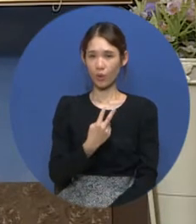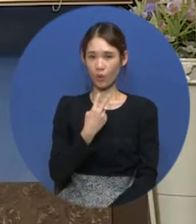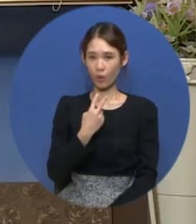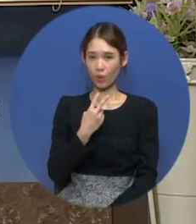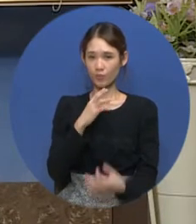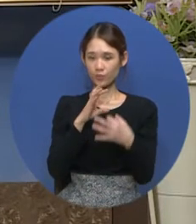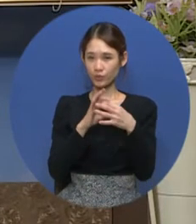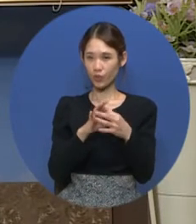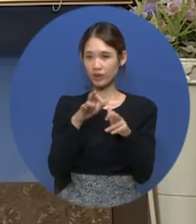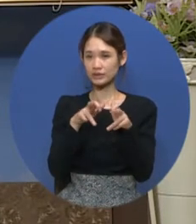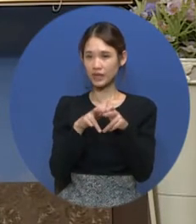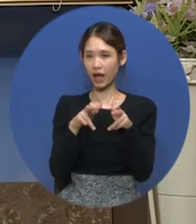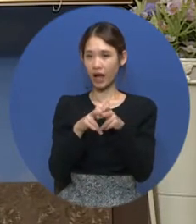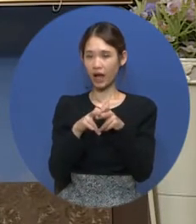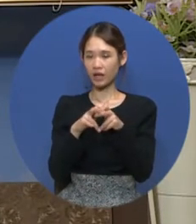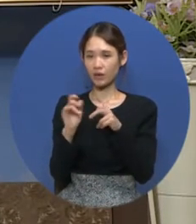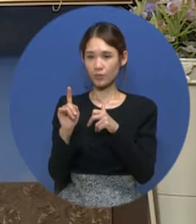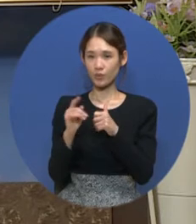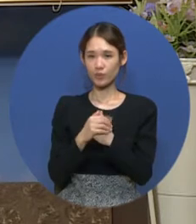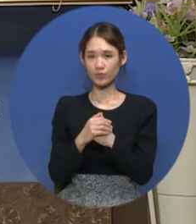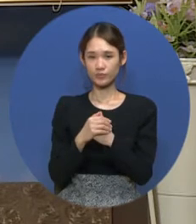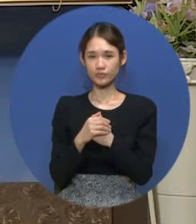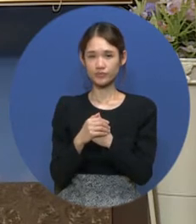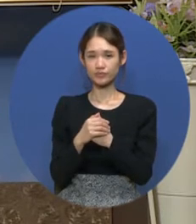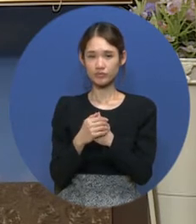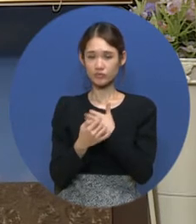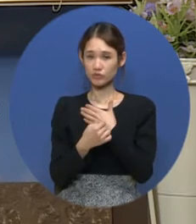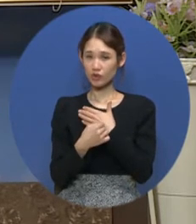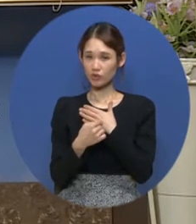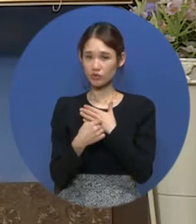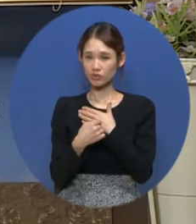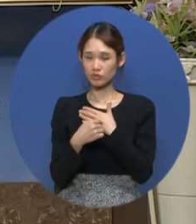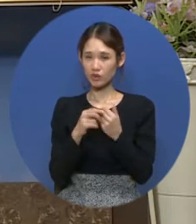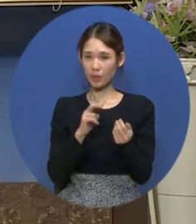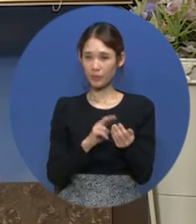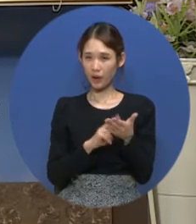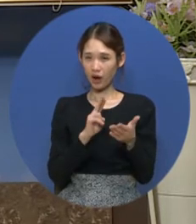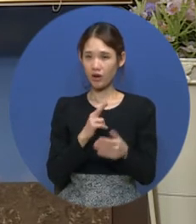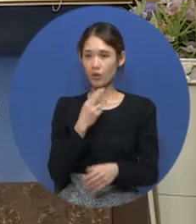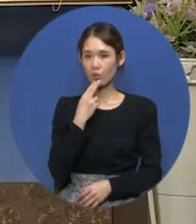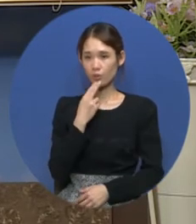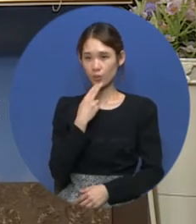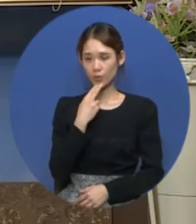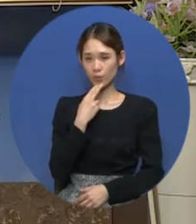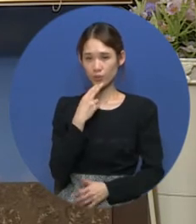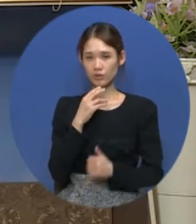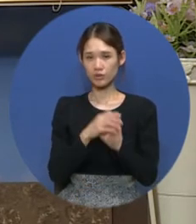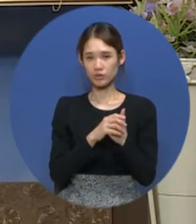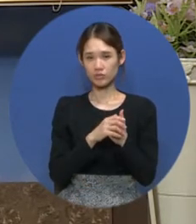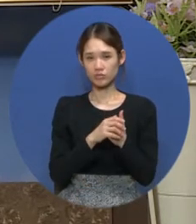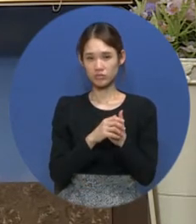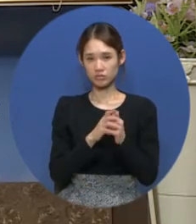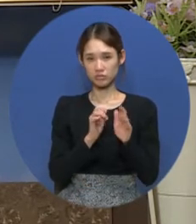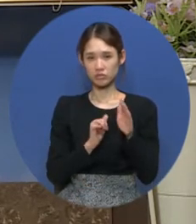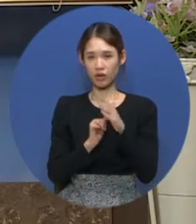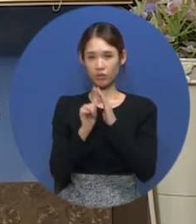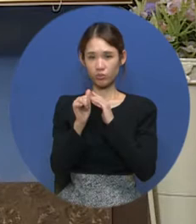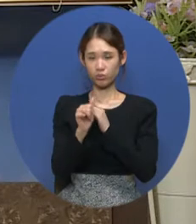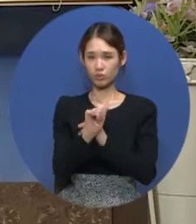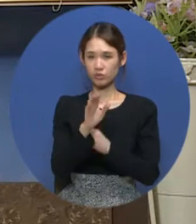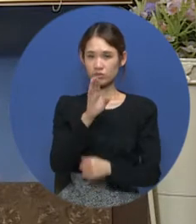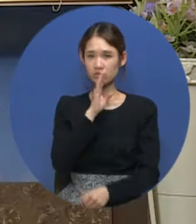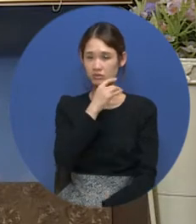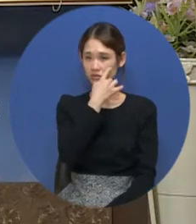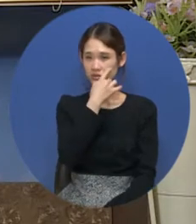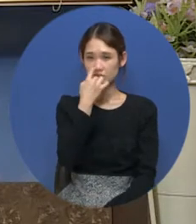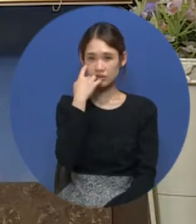호흡기 장애 라는 것은 어 겉으로 또 드러나 보이지 가 잘 않잖아요 그러면은 좀 대표적인 증상의 나